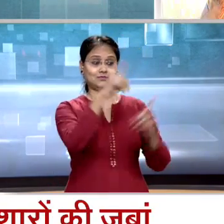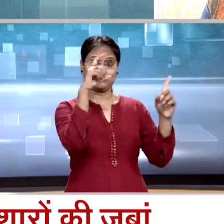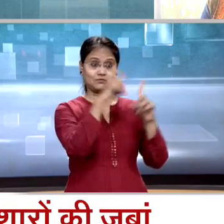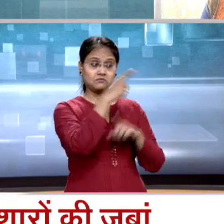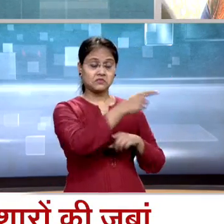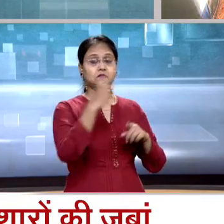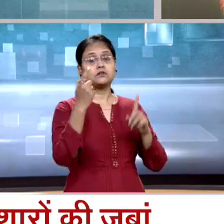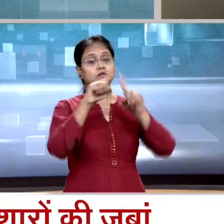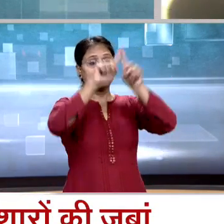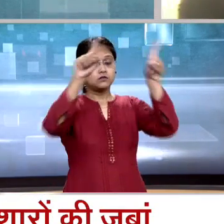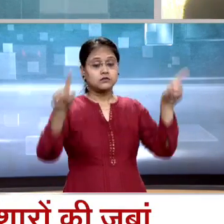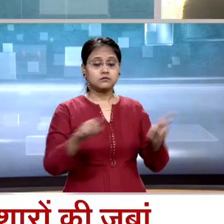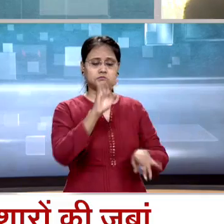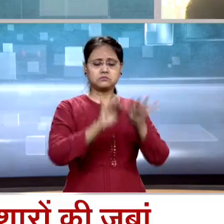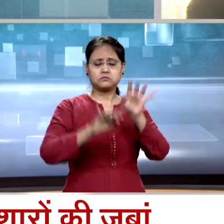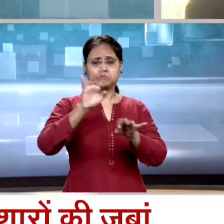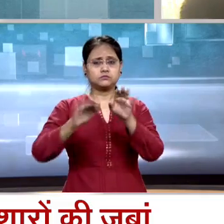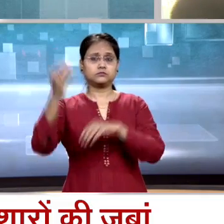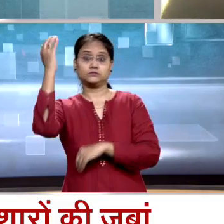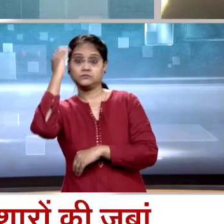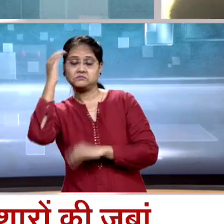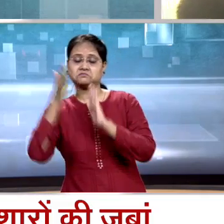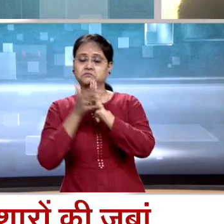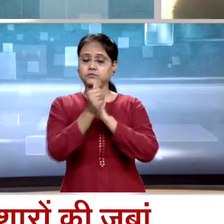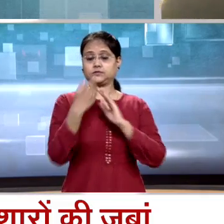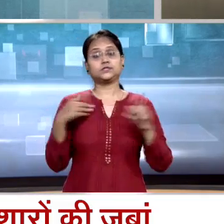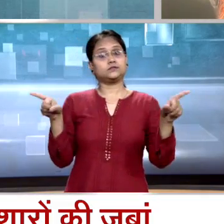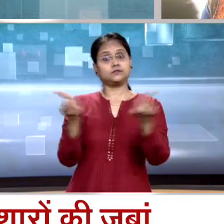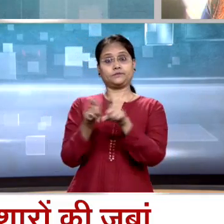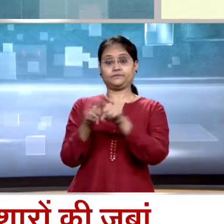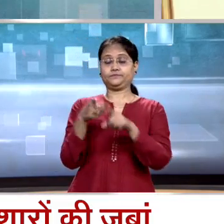दीपक कंप्यूटर भी उतनी ही बखूबी चला लेते हैं जितना आप और हम।